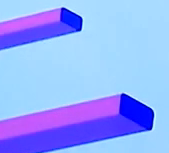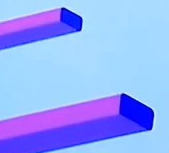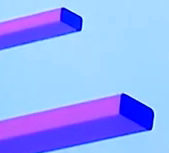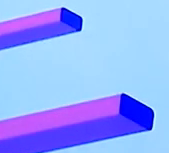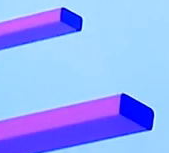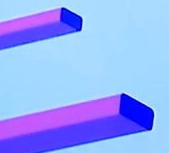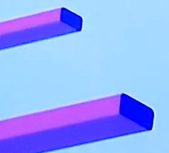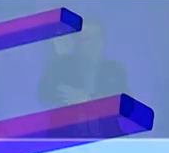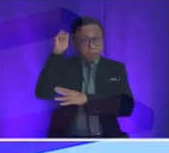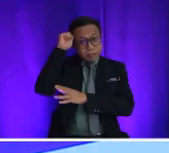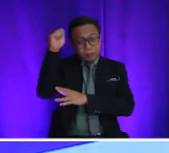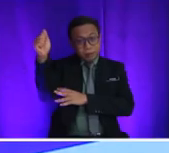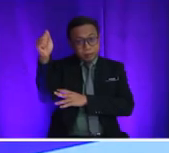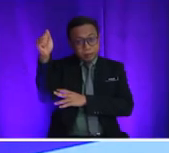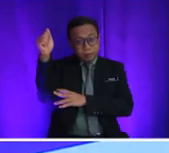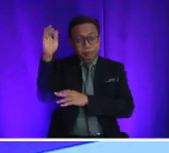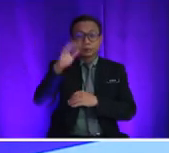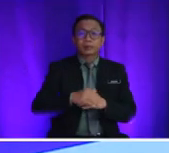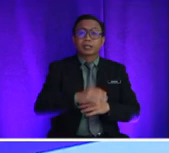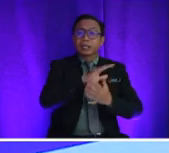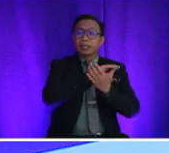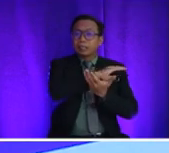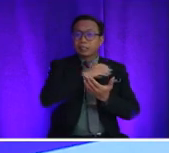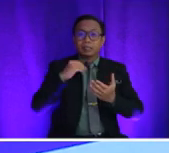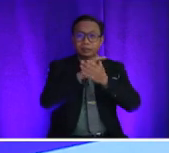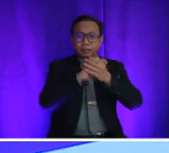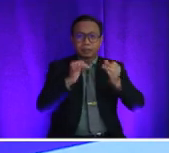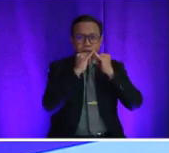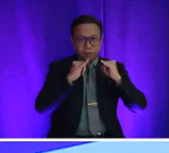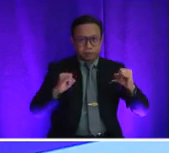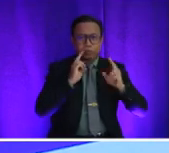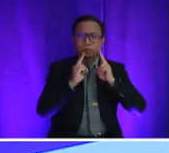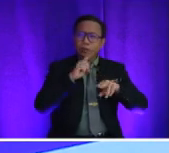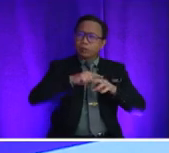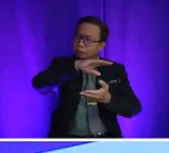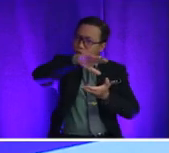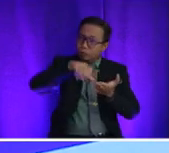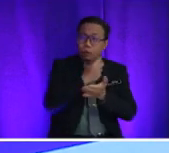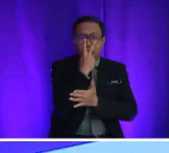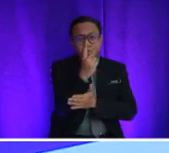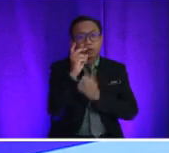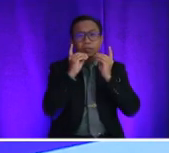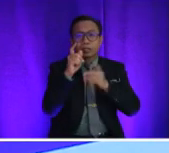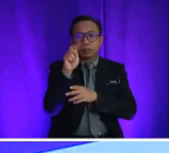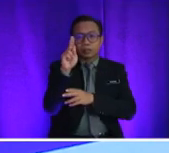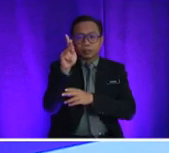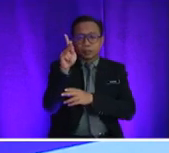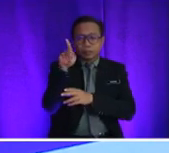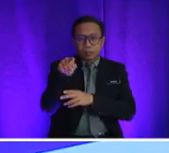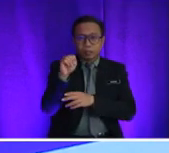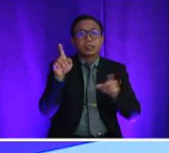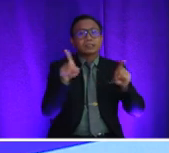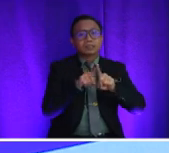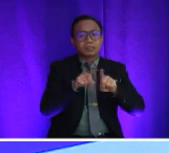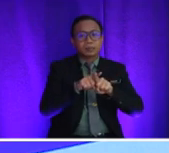Hai assalamualaikum warahmatullahi wabarakatuh dan salam sejahtera diucapkan kepada seluruh penonton di dtv KPM Anda bersama